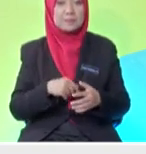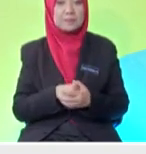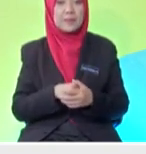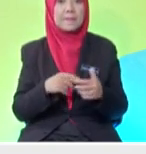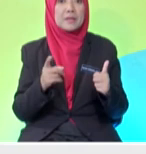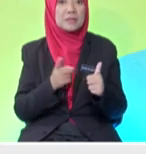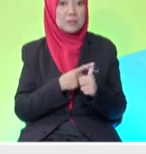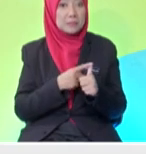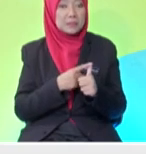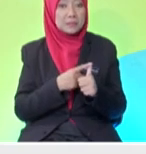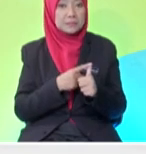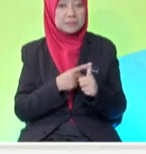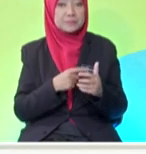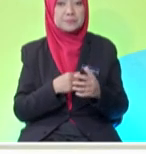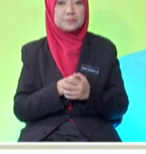pertama